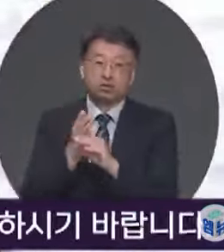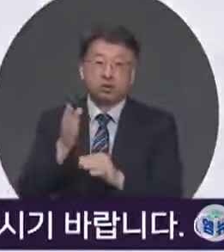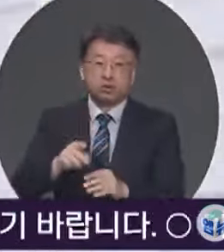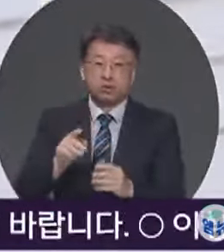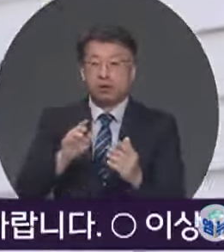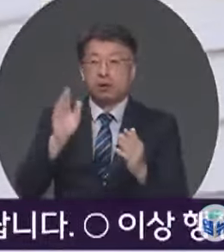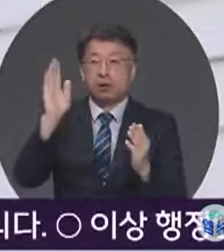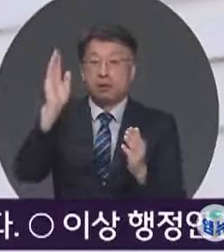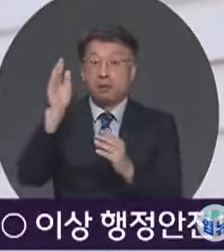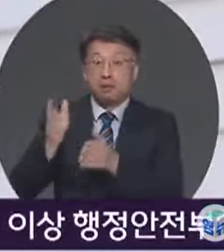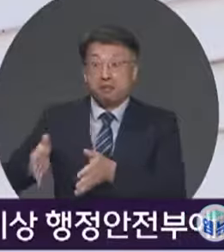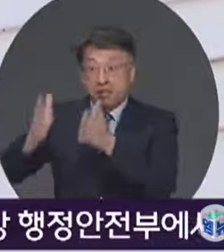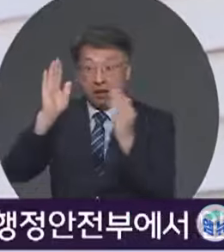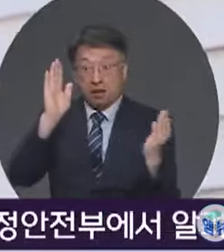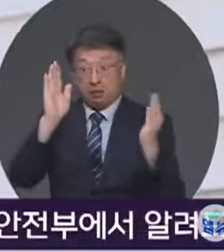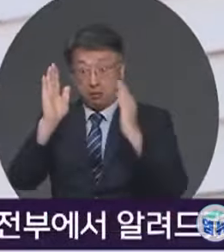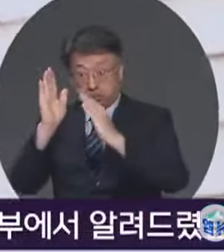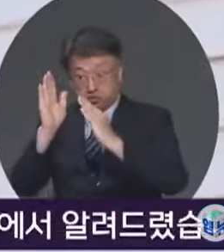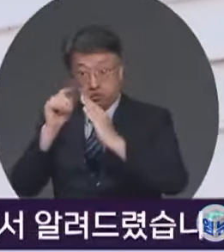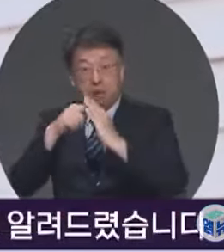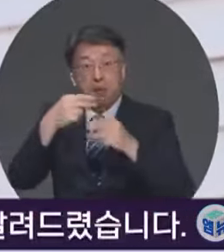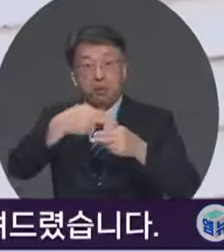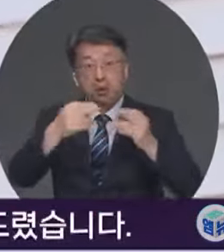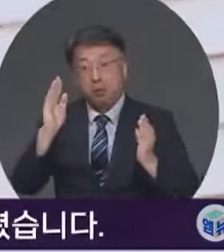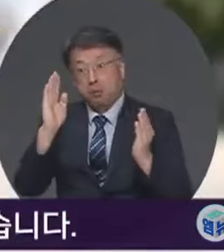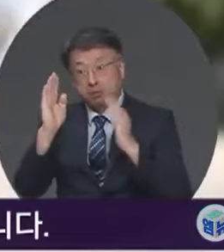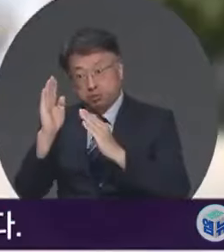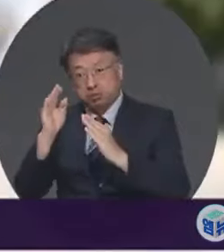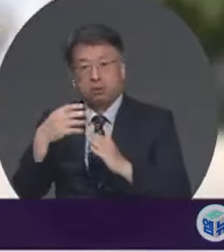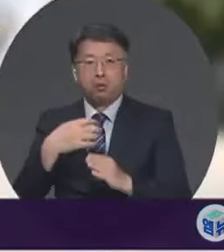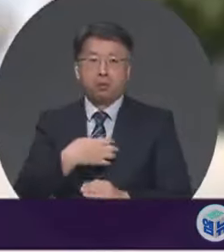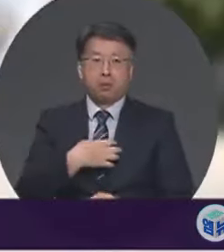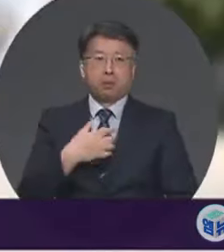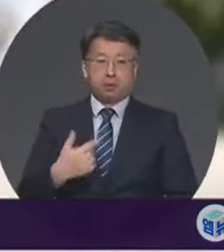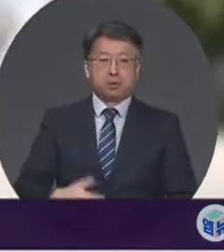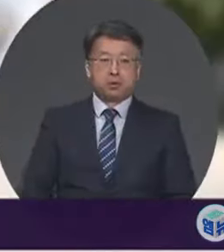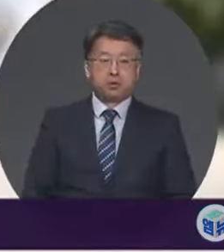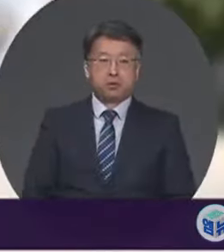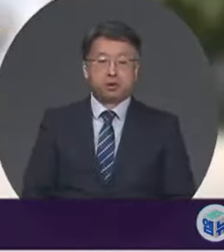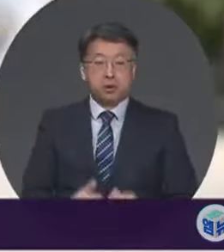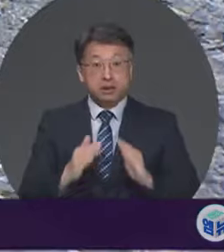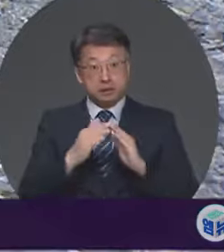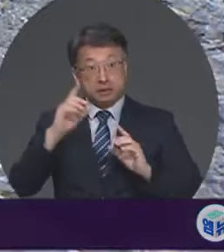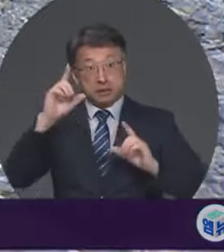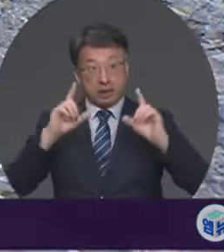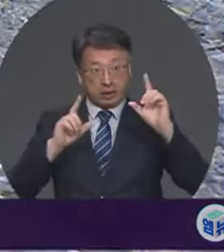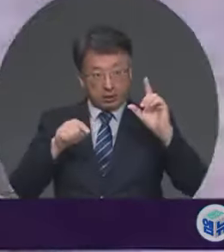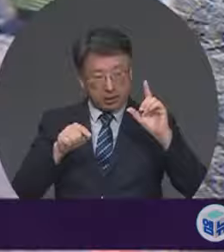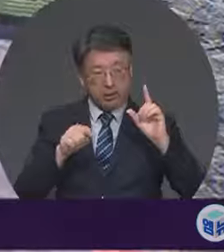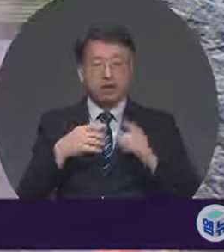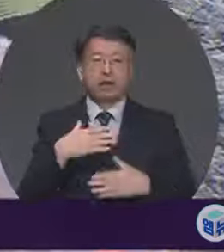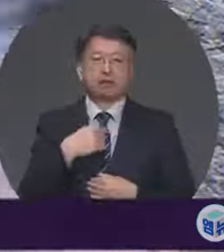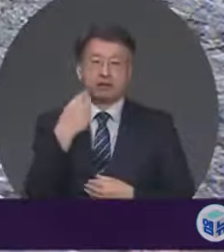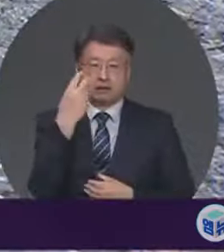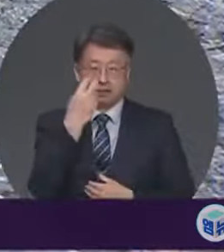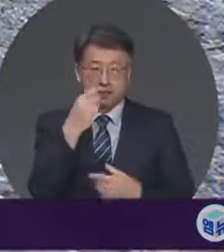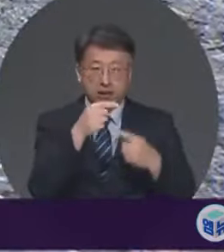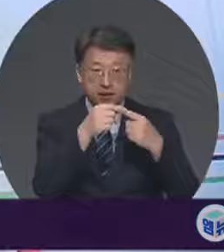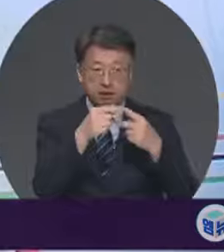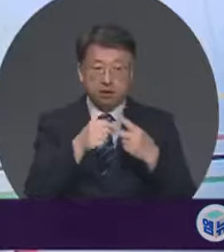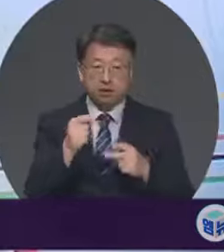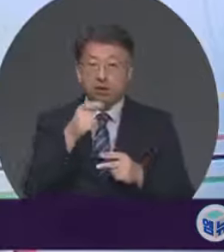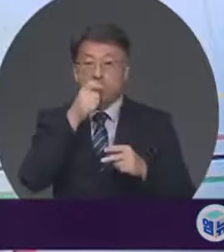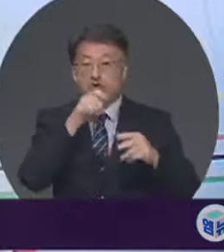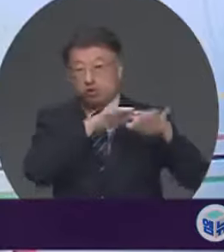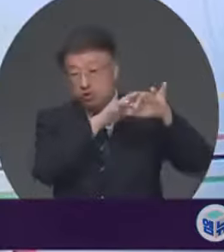빌라에 기대어 있어 아슬아슬한 모습입니다. 집안 상태를 확인하기 위한 안전진단과 동시에 방수포